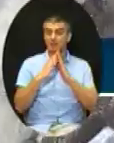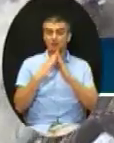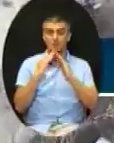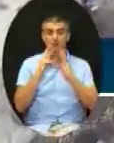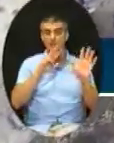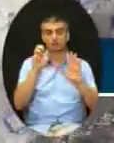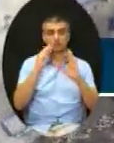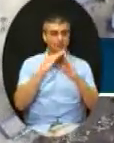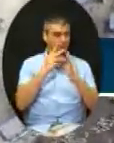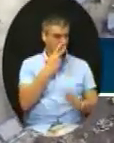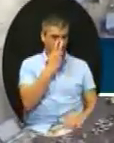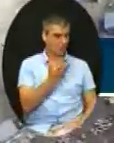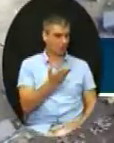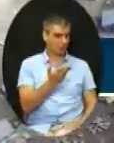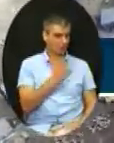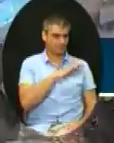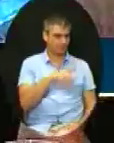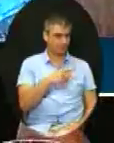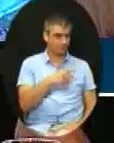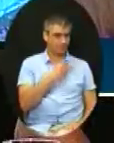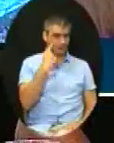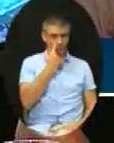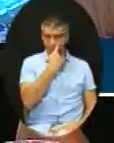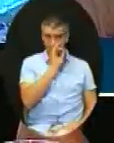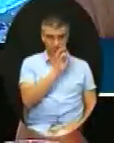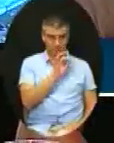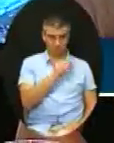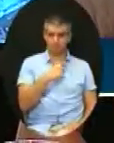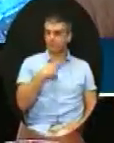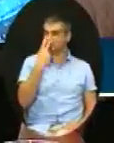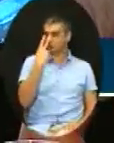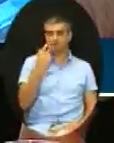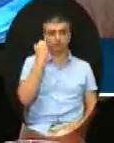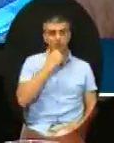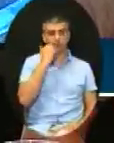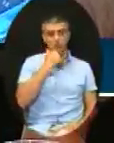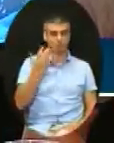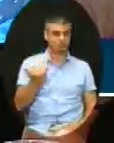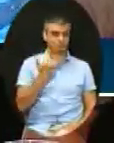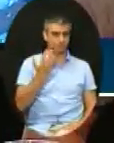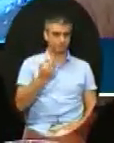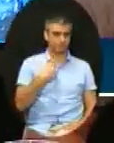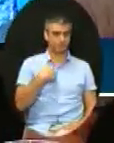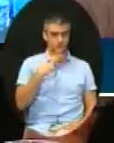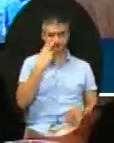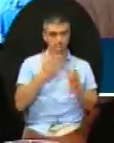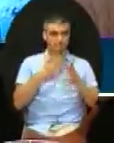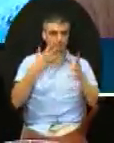מבנים, אביחי, אתה רואה את זה בשטח, בעיניים? אנחנו רואים את זה יום-יום, שעה-שעה, אנחנו רואים את זה